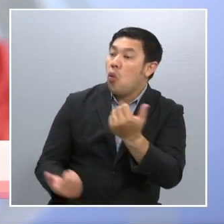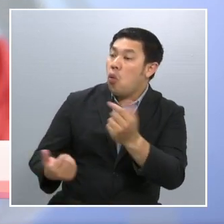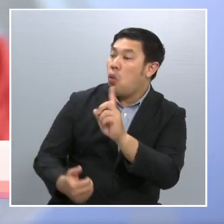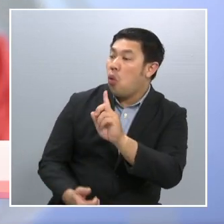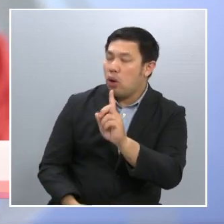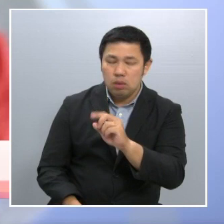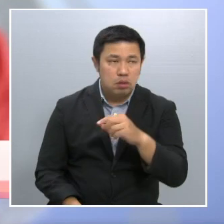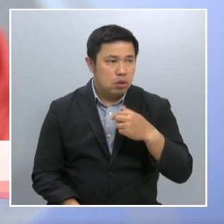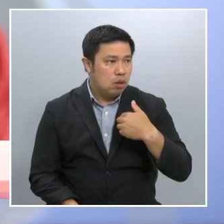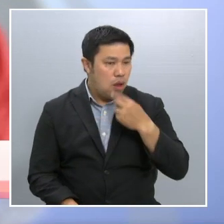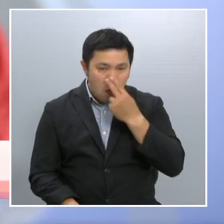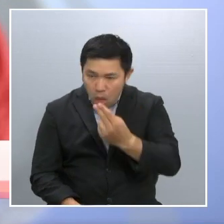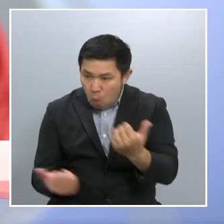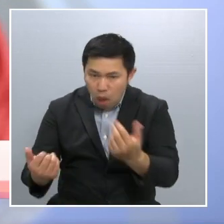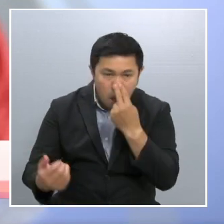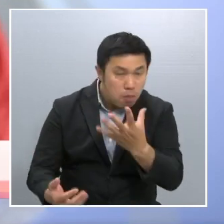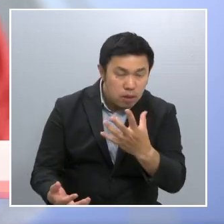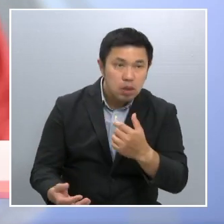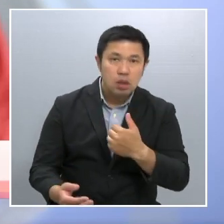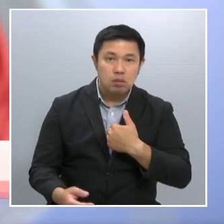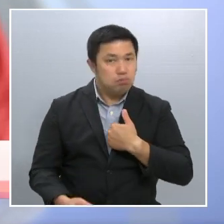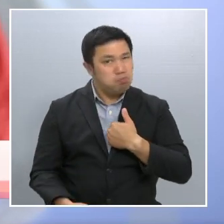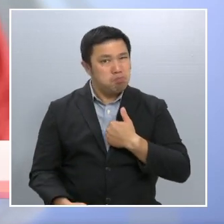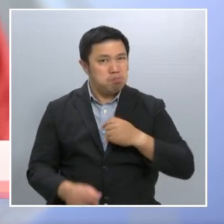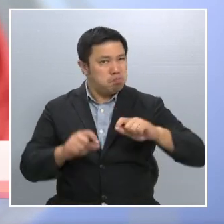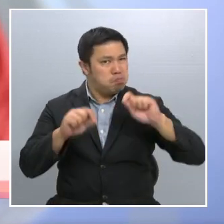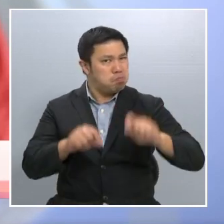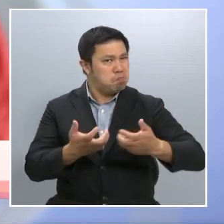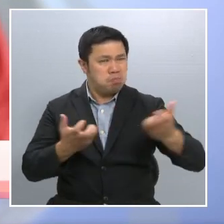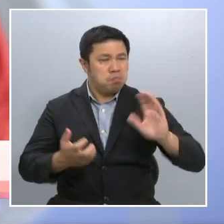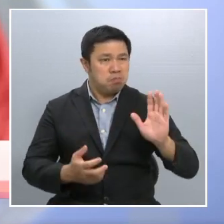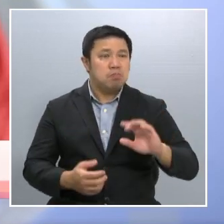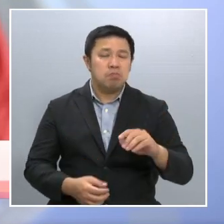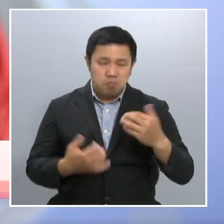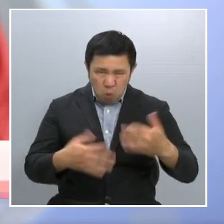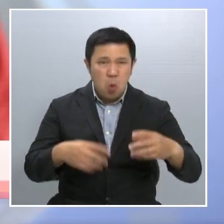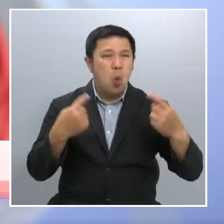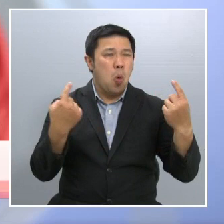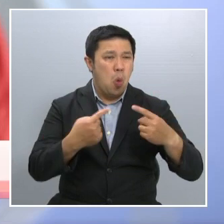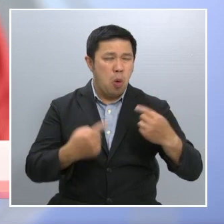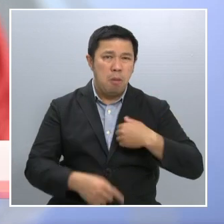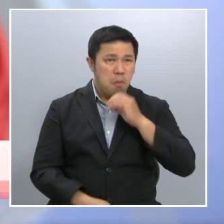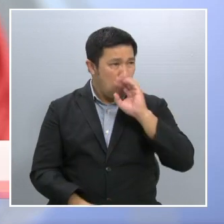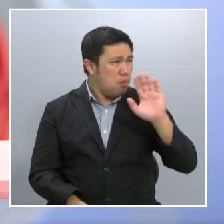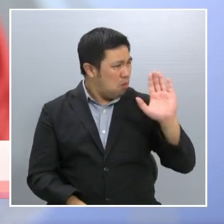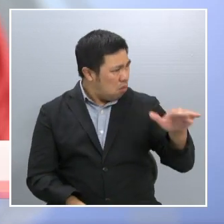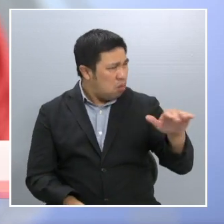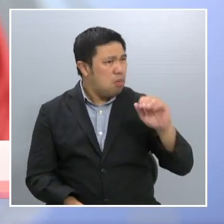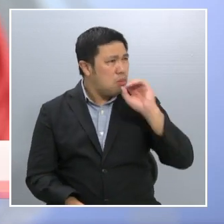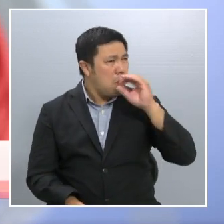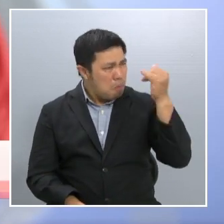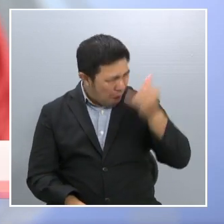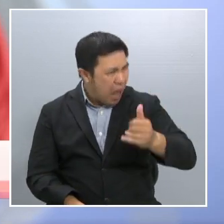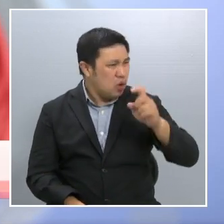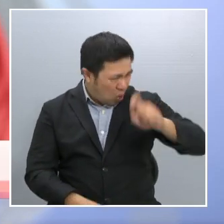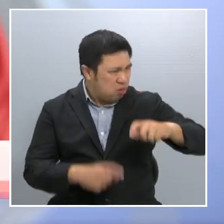ไหนพอเขาไม่เจอลูกเขาก็พูดว่าเขาไม่หย่าแล้วพักนึงเราก็มีปากเสียงกันบอกหนูก็พูดว่ามาแล้วทำไมไม่